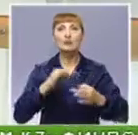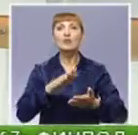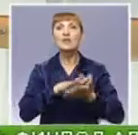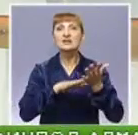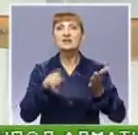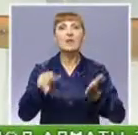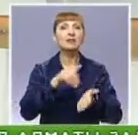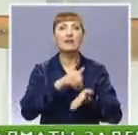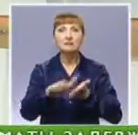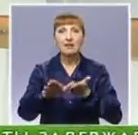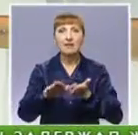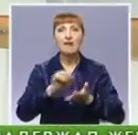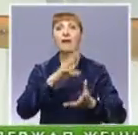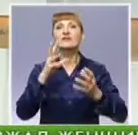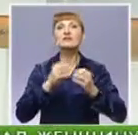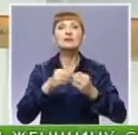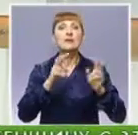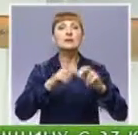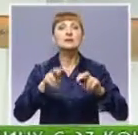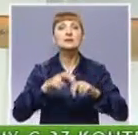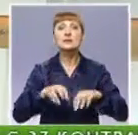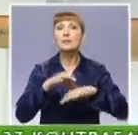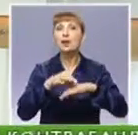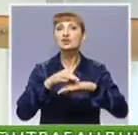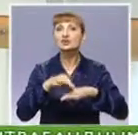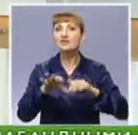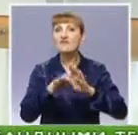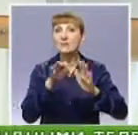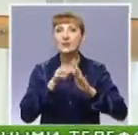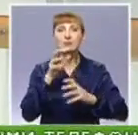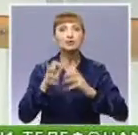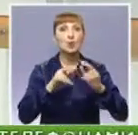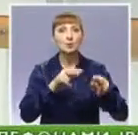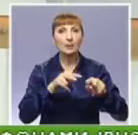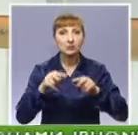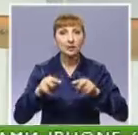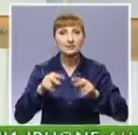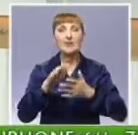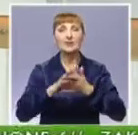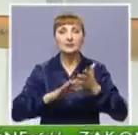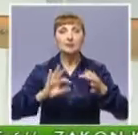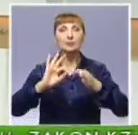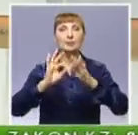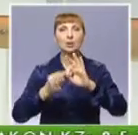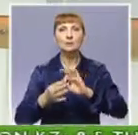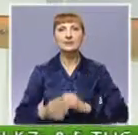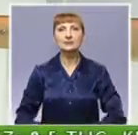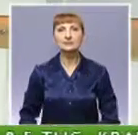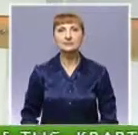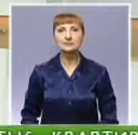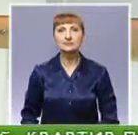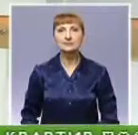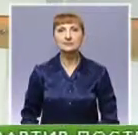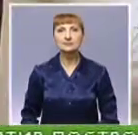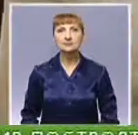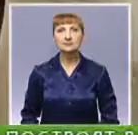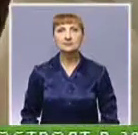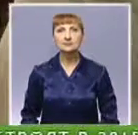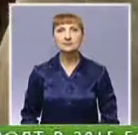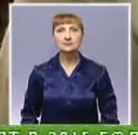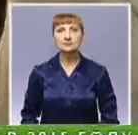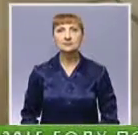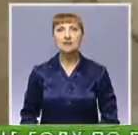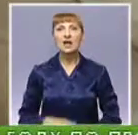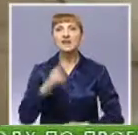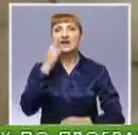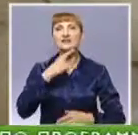в иске им отказали. Как в целом оценили прошедшие выборы международные наблюдатели, расскажет Айгерим Абдибек.